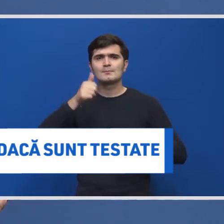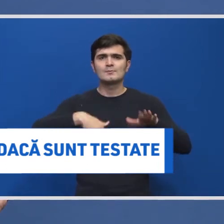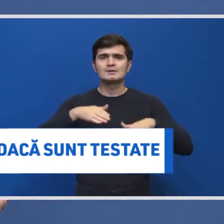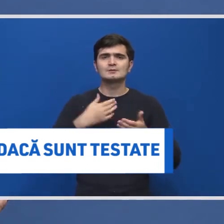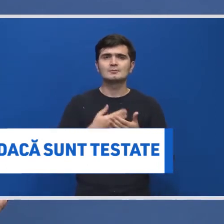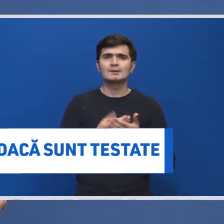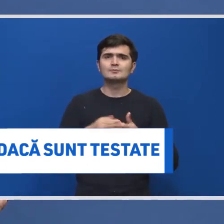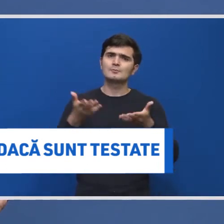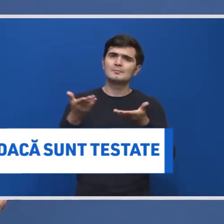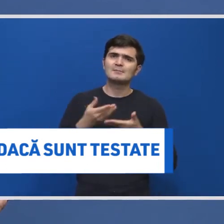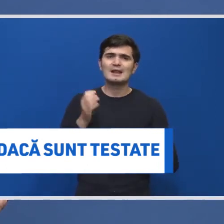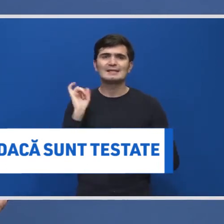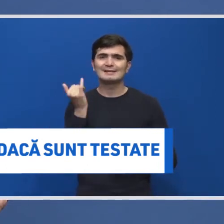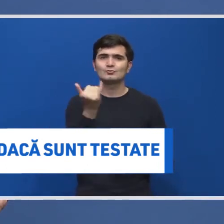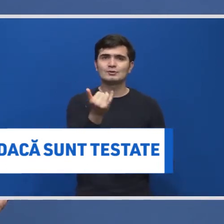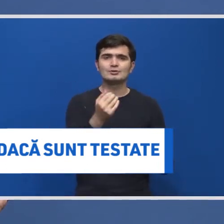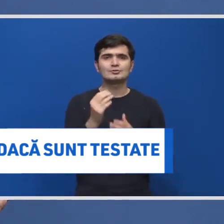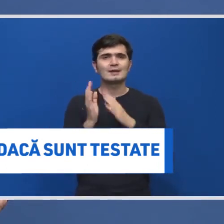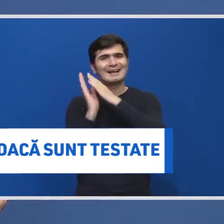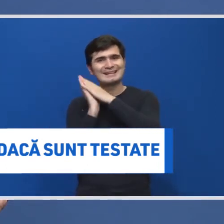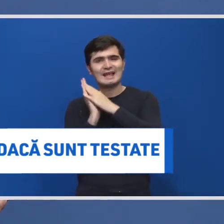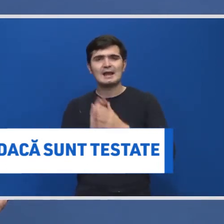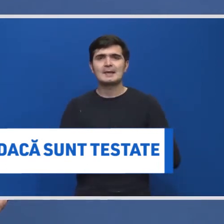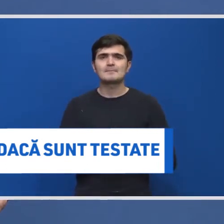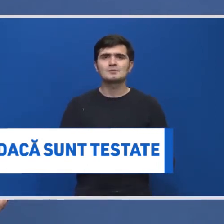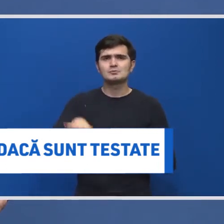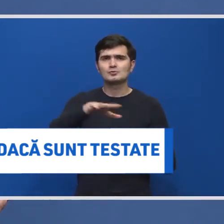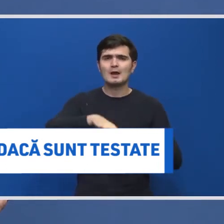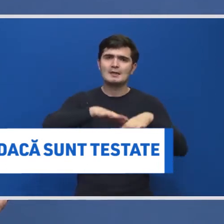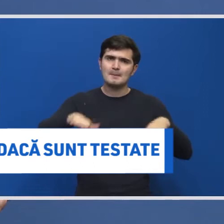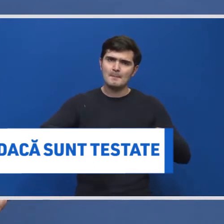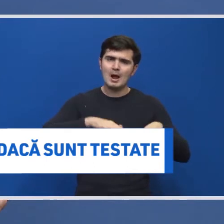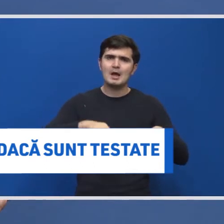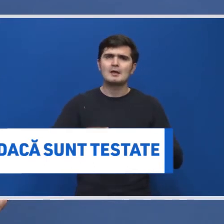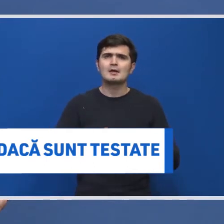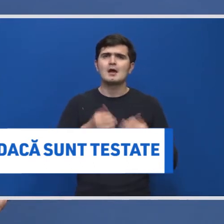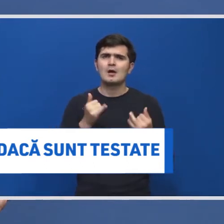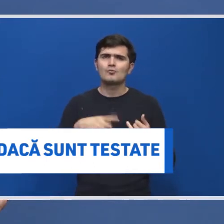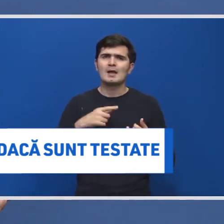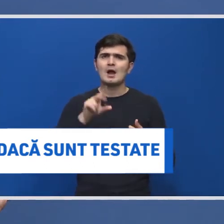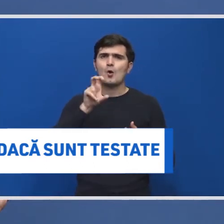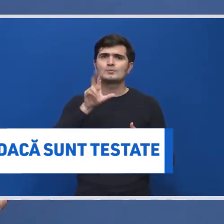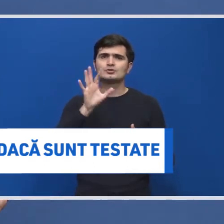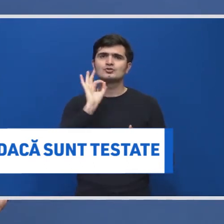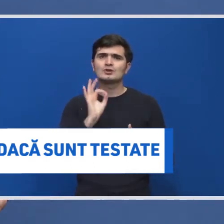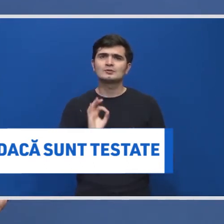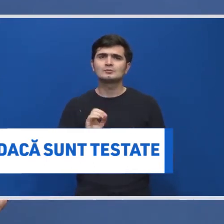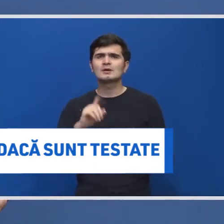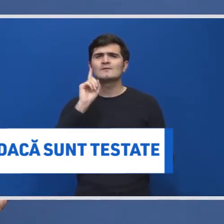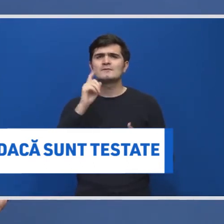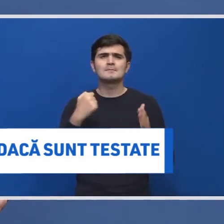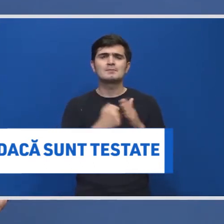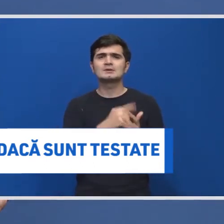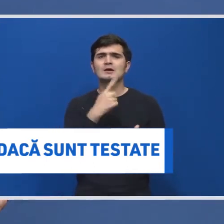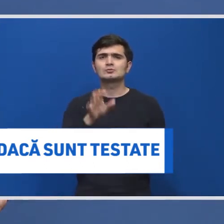primire turistice cu funcțiuni de cazare turistică din zona de litoral. Deci în prezent era la 85%, va fi până